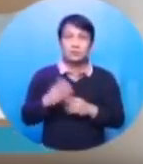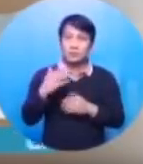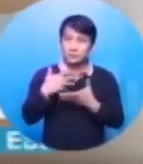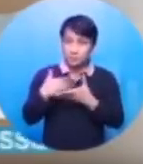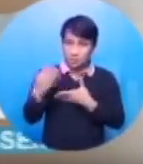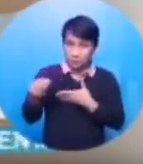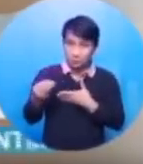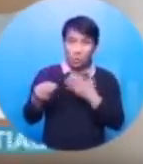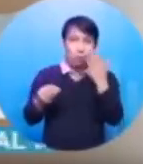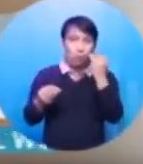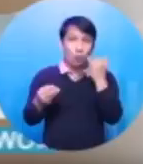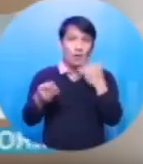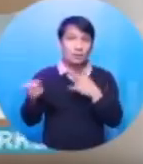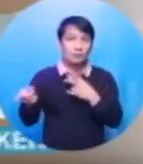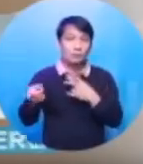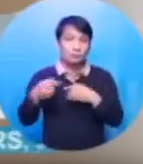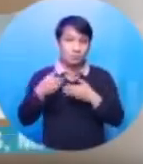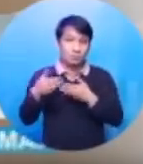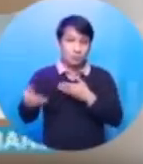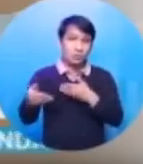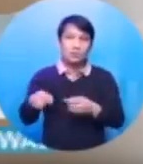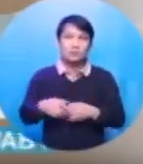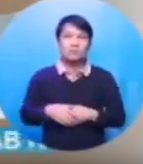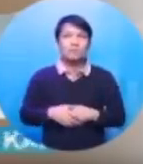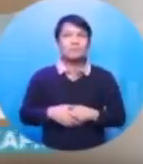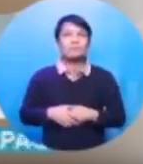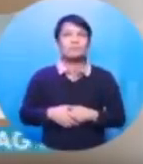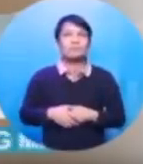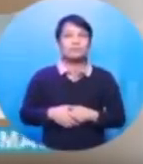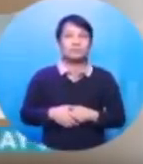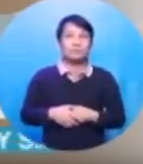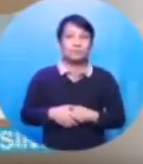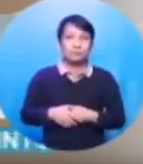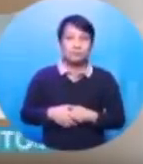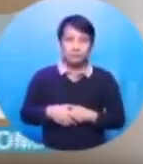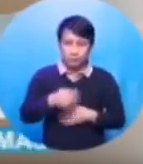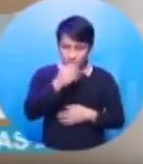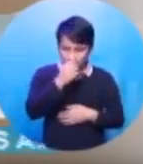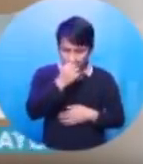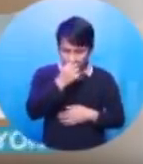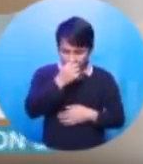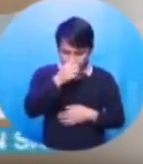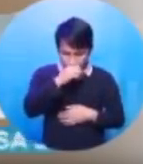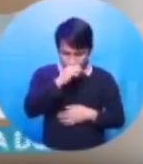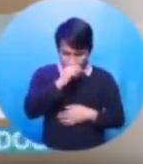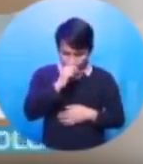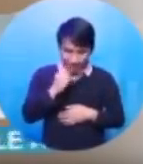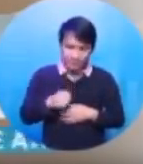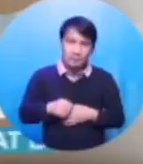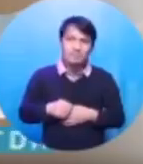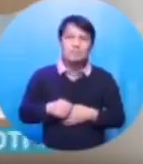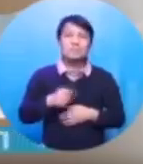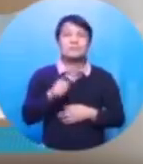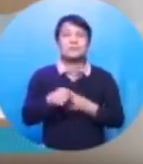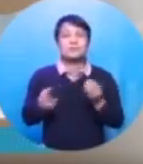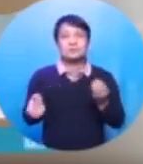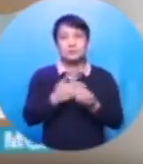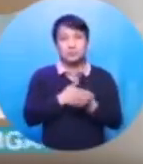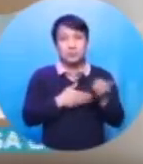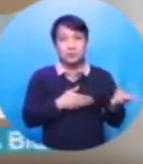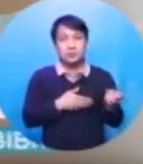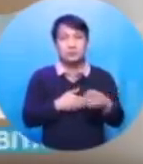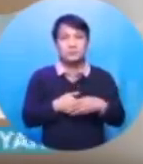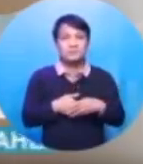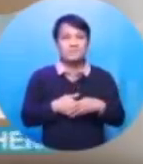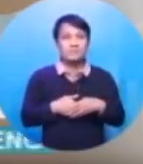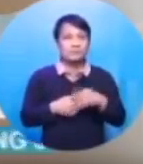ilabas. Dahil ikaw ang tuloy-tuloy na magbabayad niyan. Opo. Okay? At itong si Joanne, palalayasin mo. Ang problema lang niyan, hindi